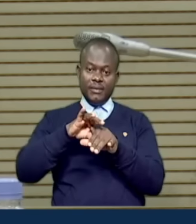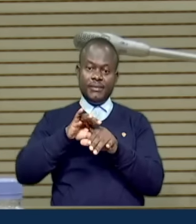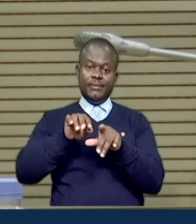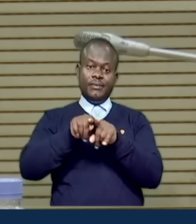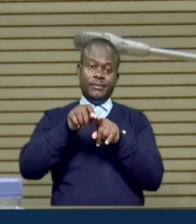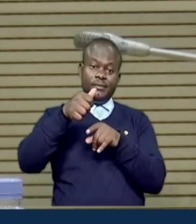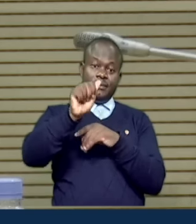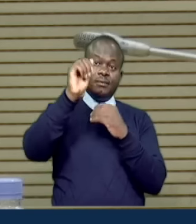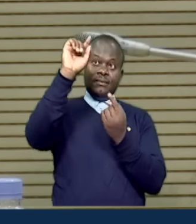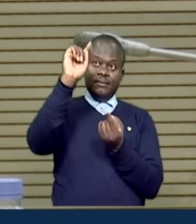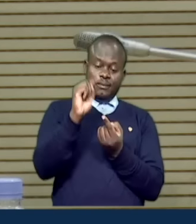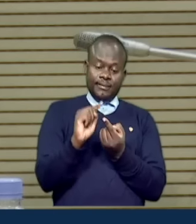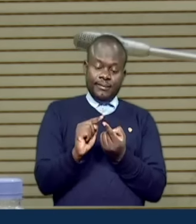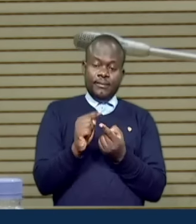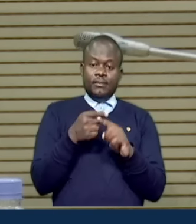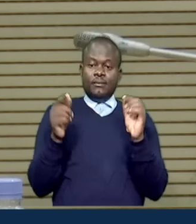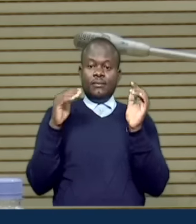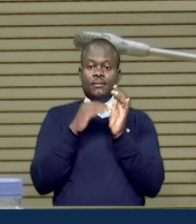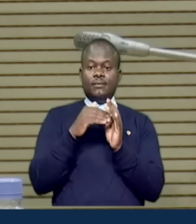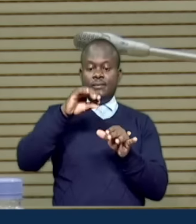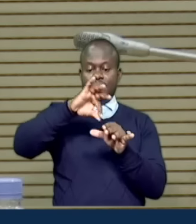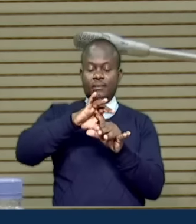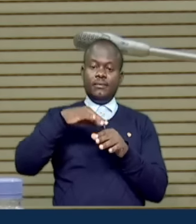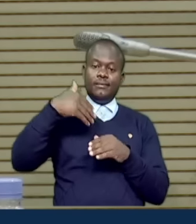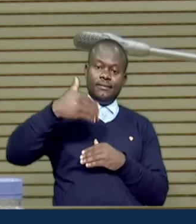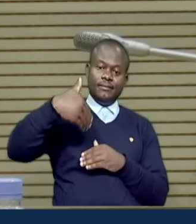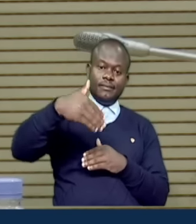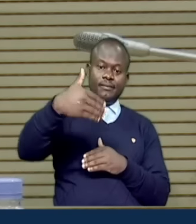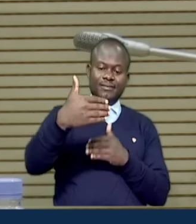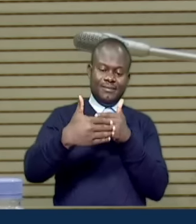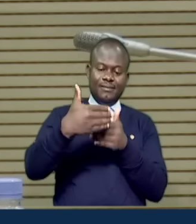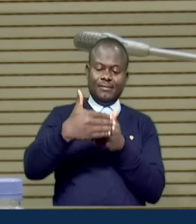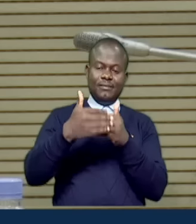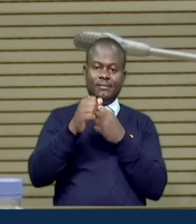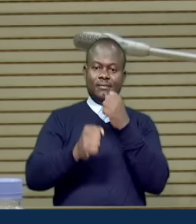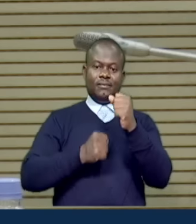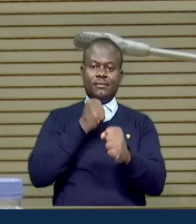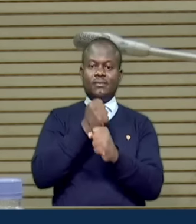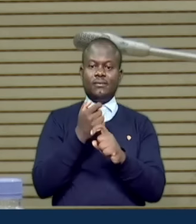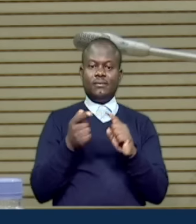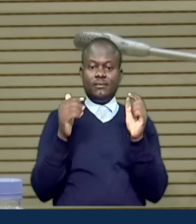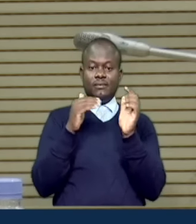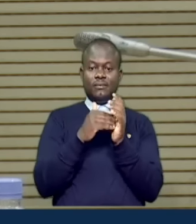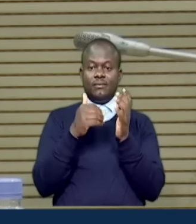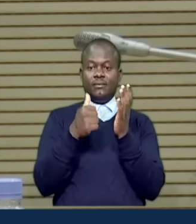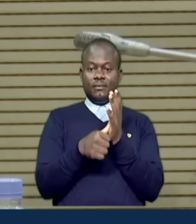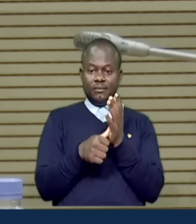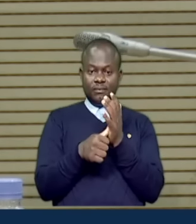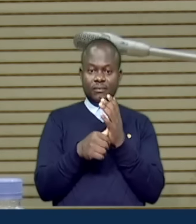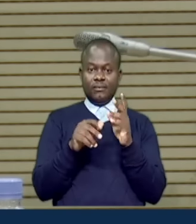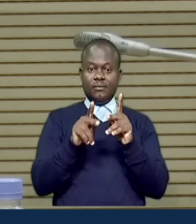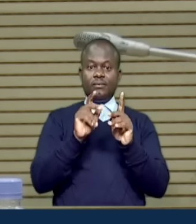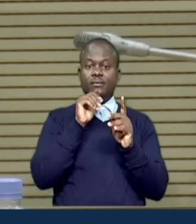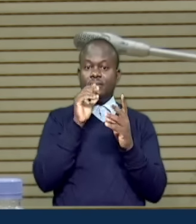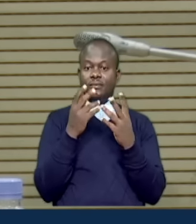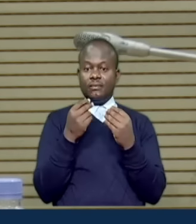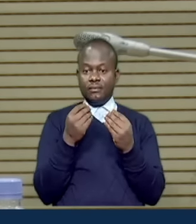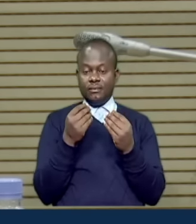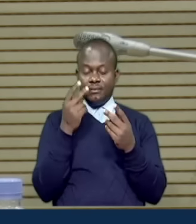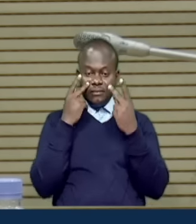ubwacyo cyagabanyutse bityo amatora akaba agiye yegeranye mu myaka kandi n'ikibazo cy'impushya kitoroshye kubona